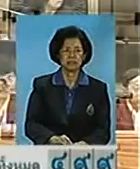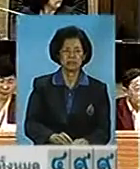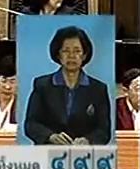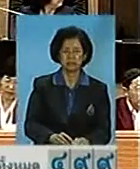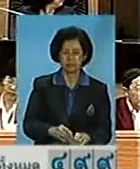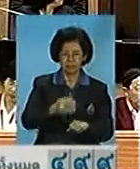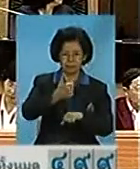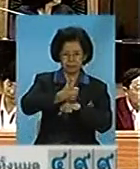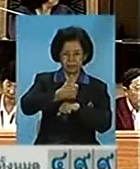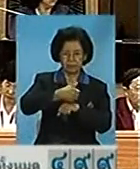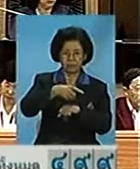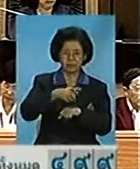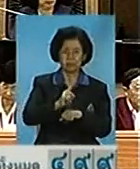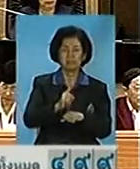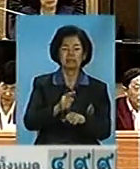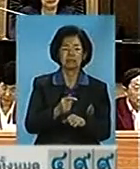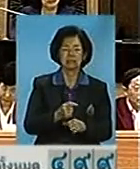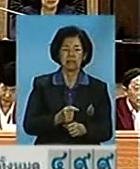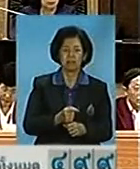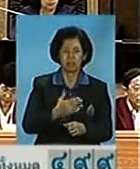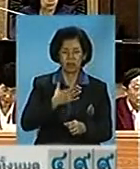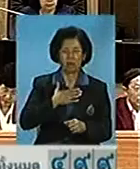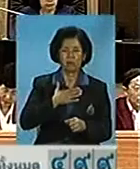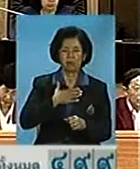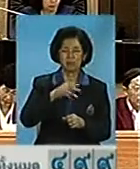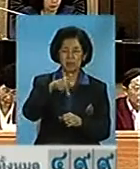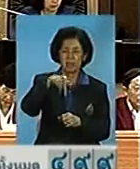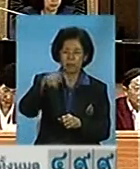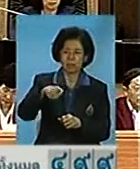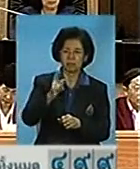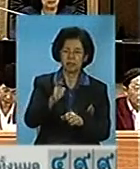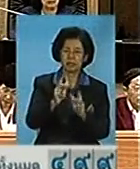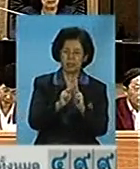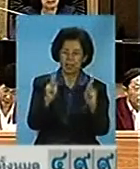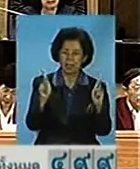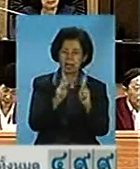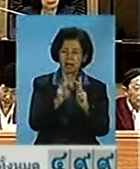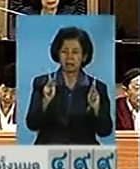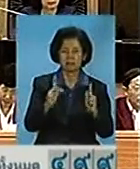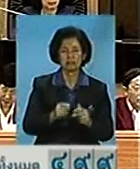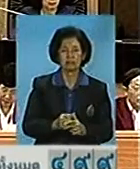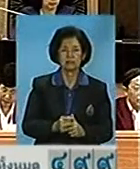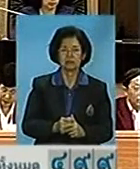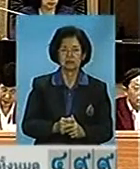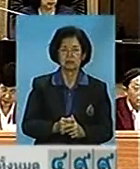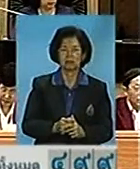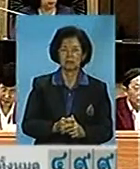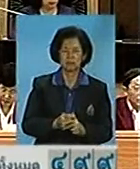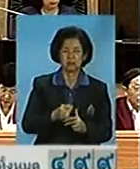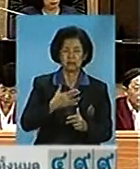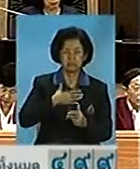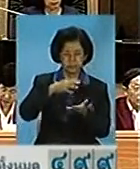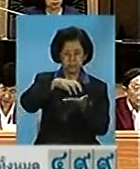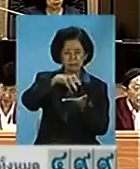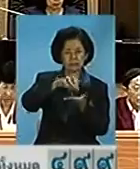ท่านประธานเดชกรบกับผมพีรพันธ์พารุสุขในฐานะกรรมาธิการอยากจะเรียน